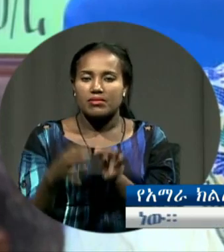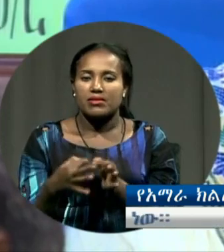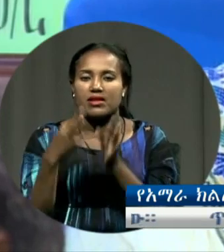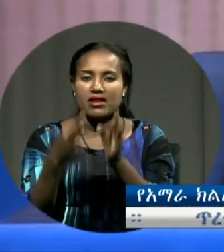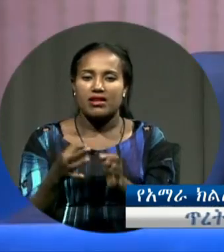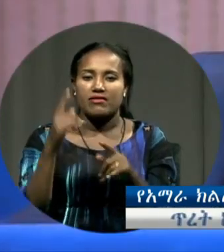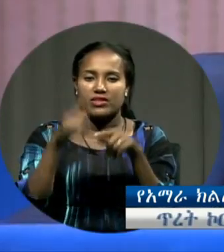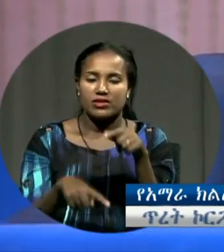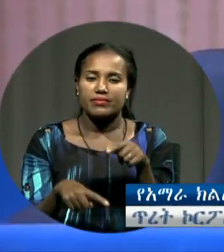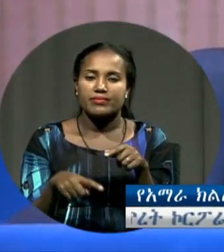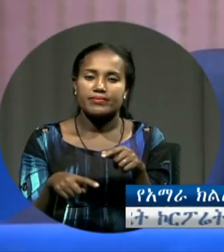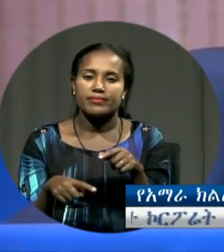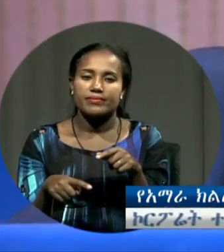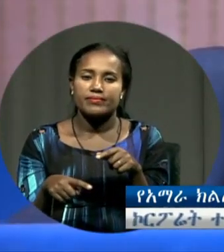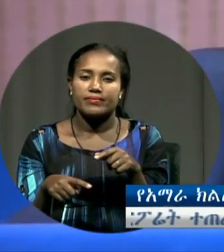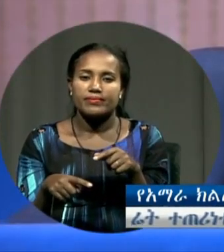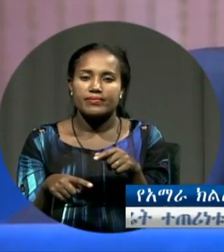አይችልም።